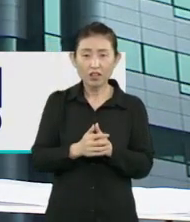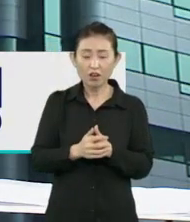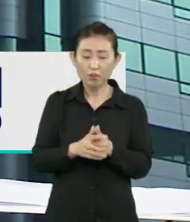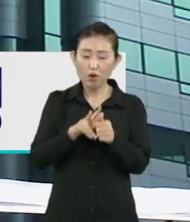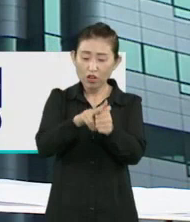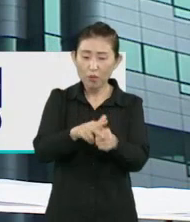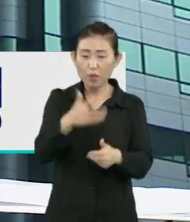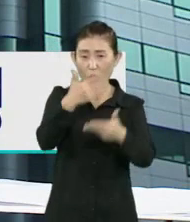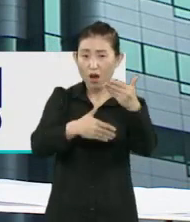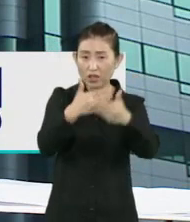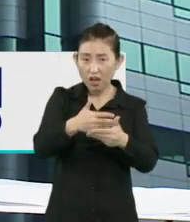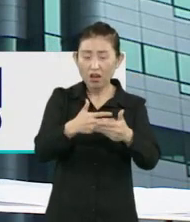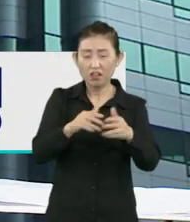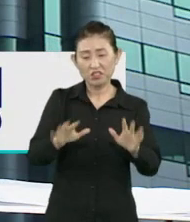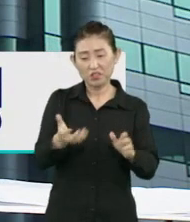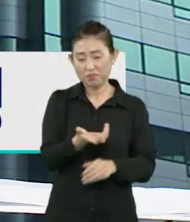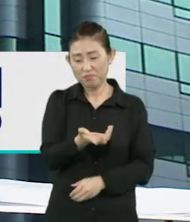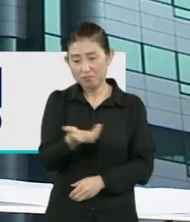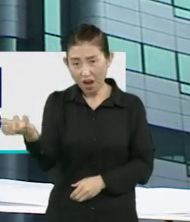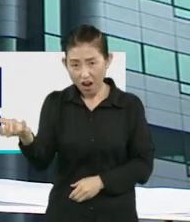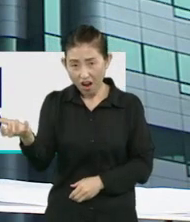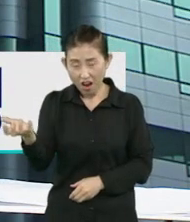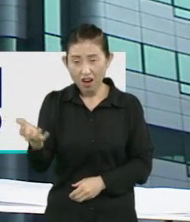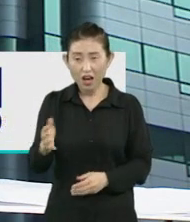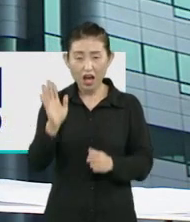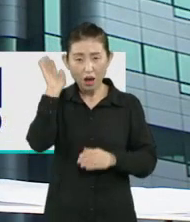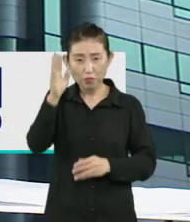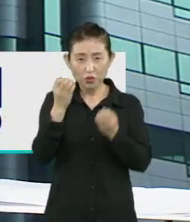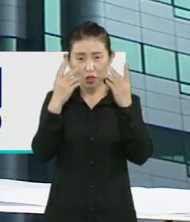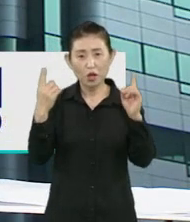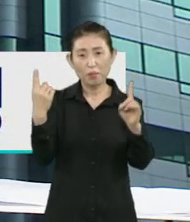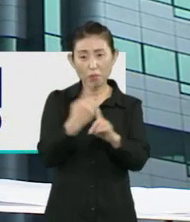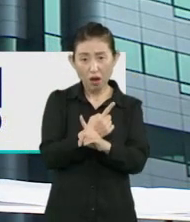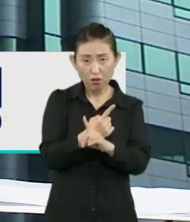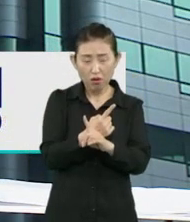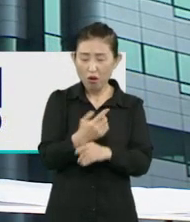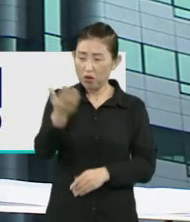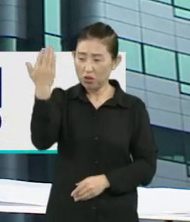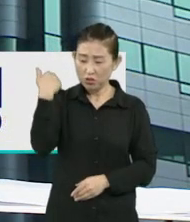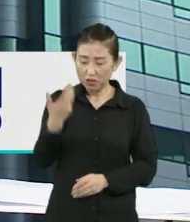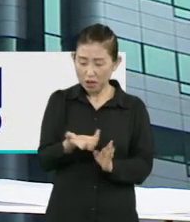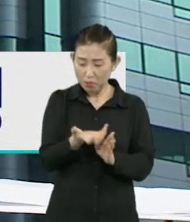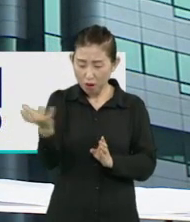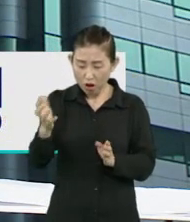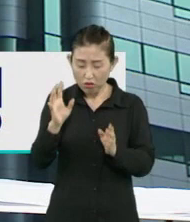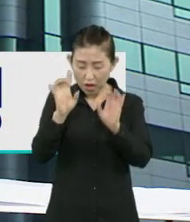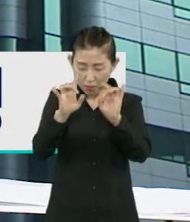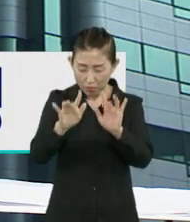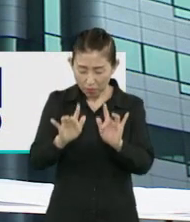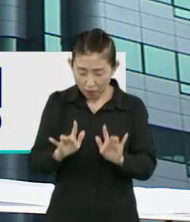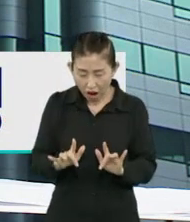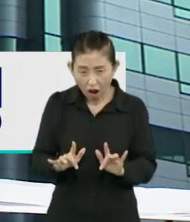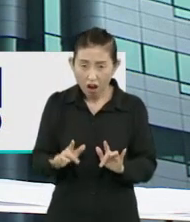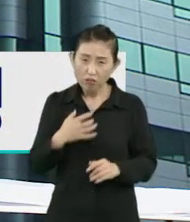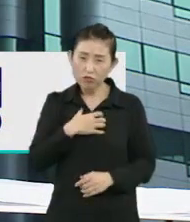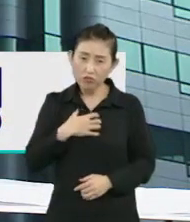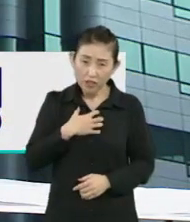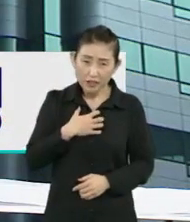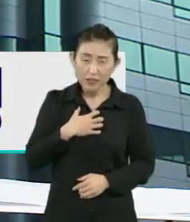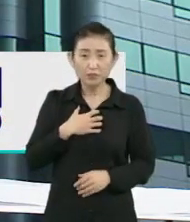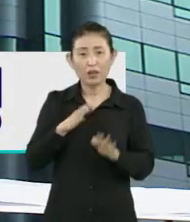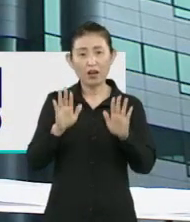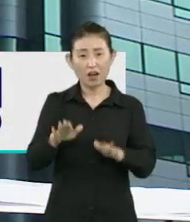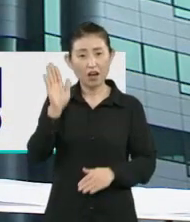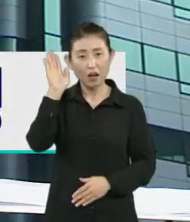찾았습니다 올해 초 폐쇄 이후 장기간 공실 상태로 남겨지는 게 아니냐는 우려가 있었는데 대전시와 카이스트